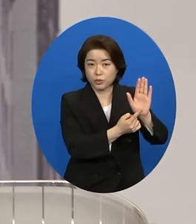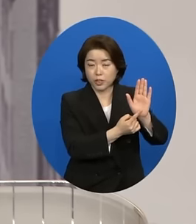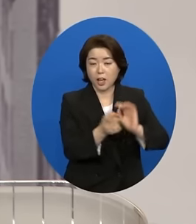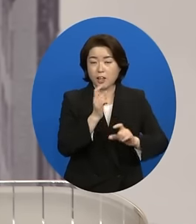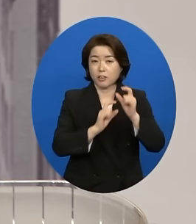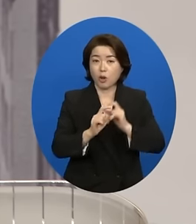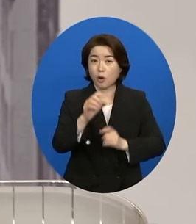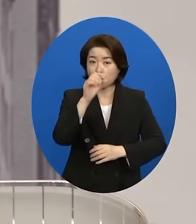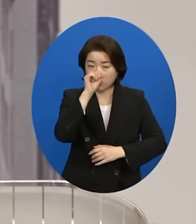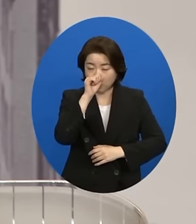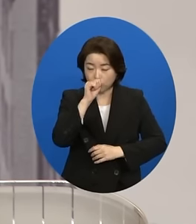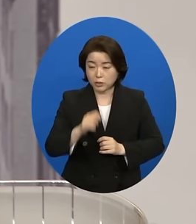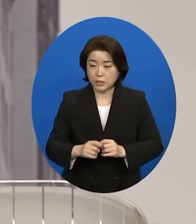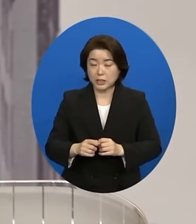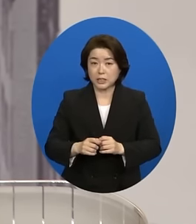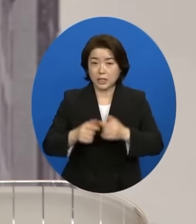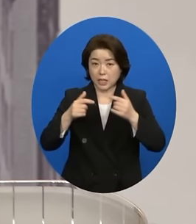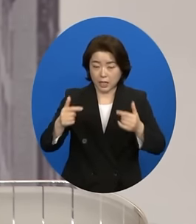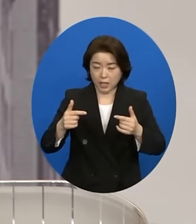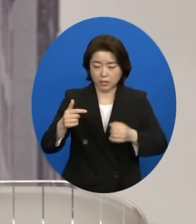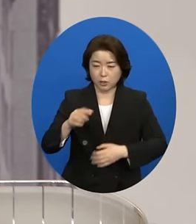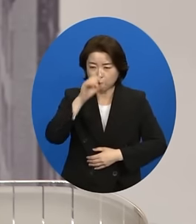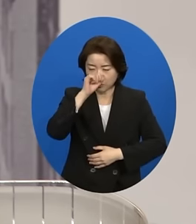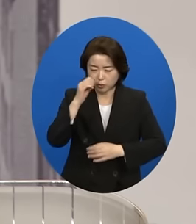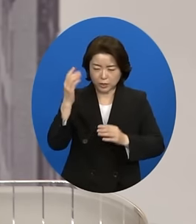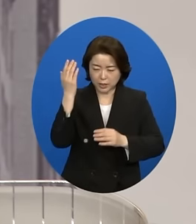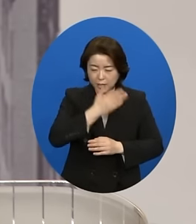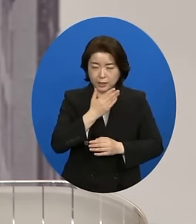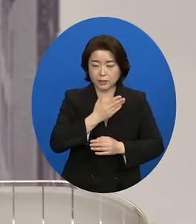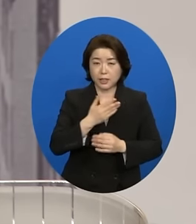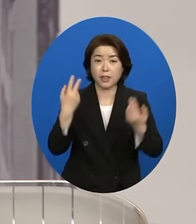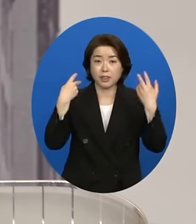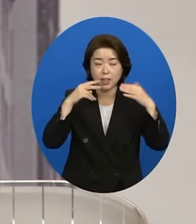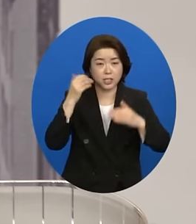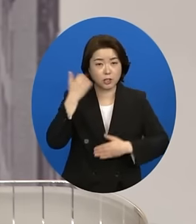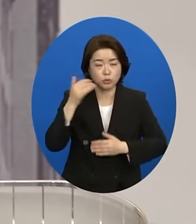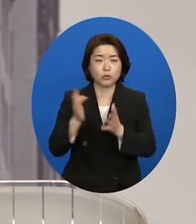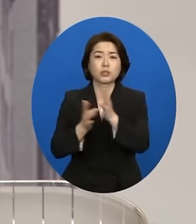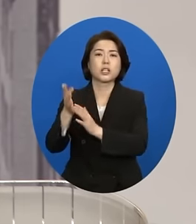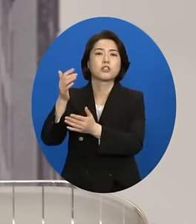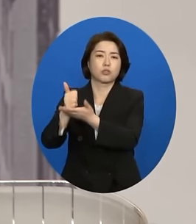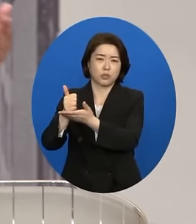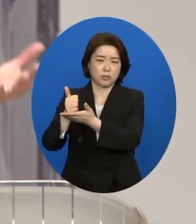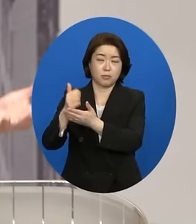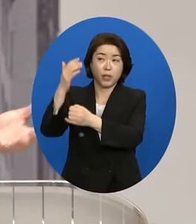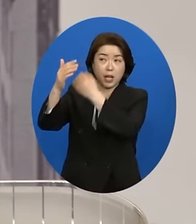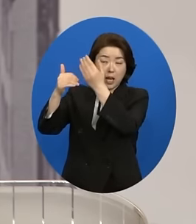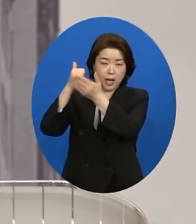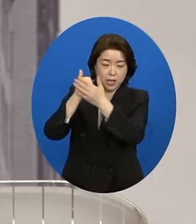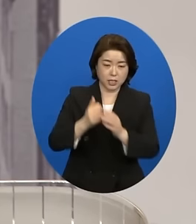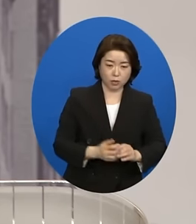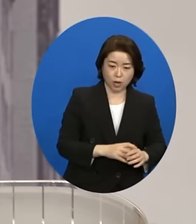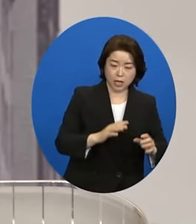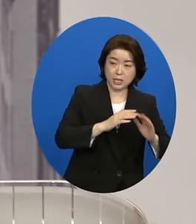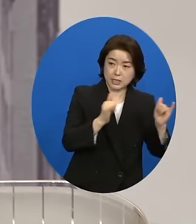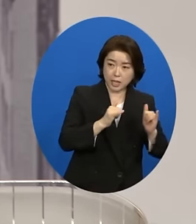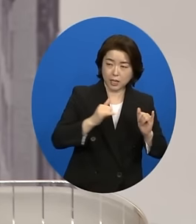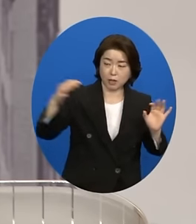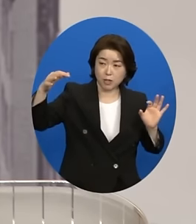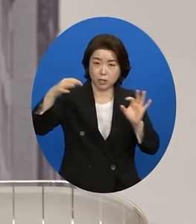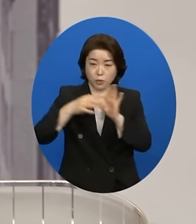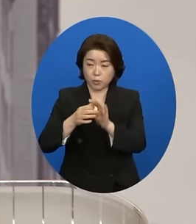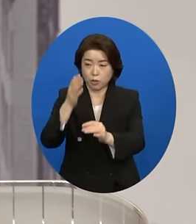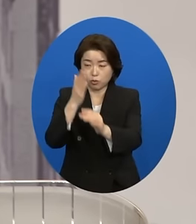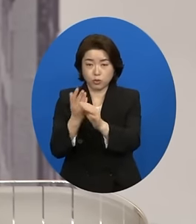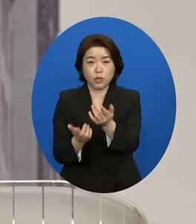다니엘, 예수님을 상징하죠. 하나님과 왕 사이의 중재자가 되어서 사람을 품으면서 동시에 그